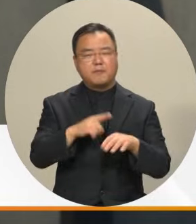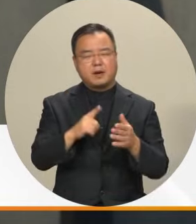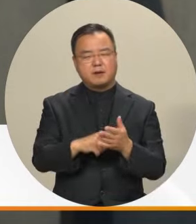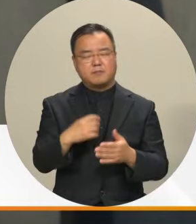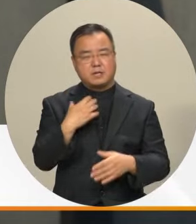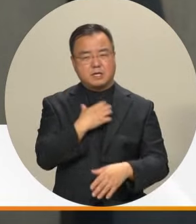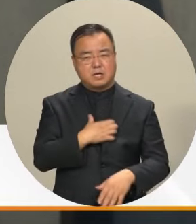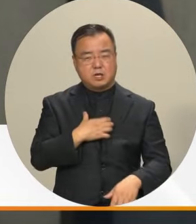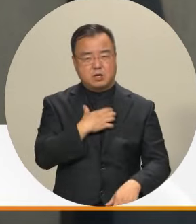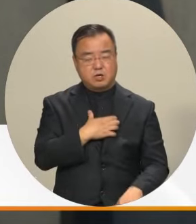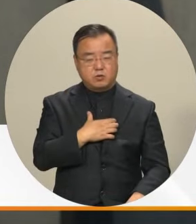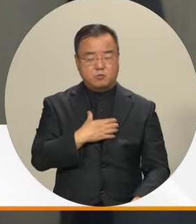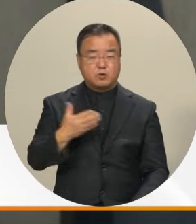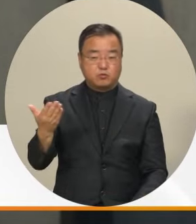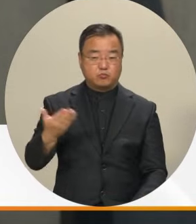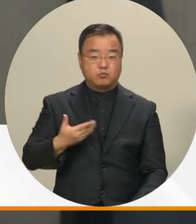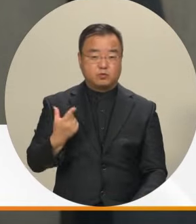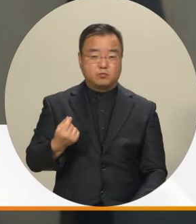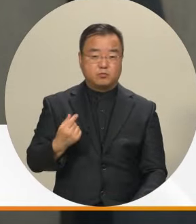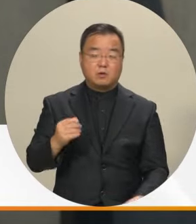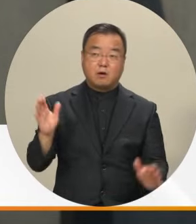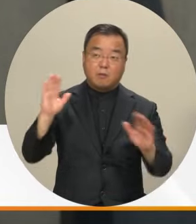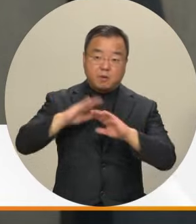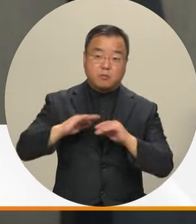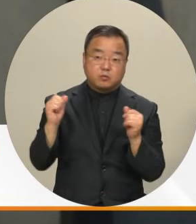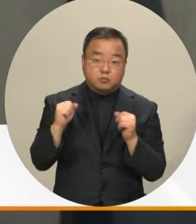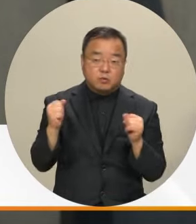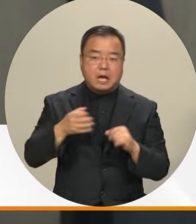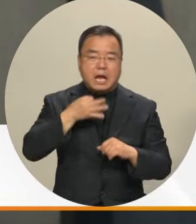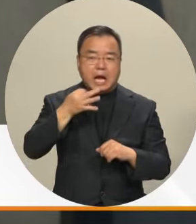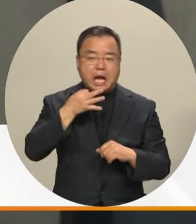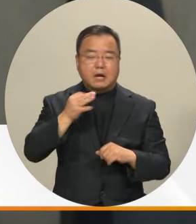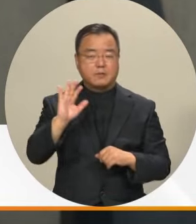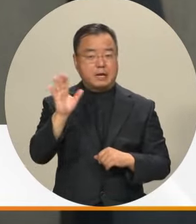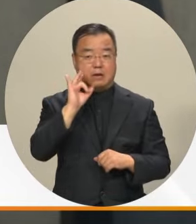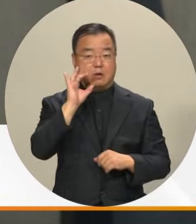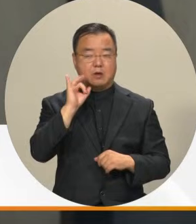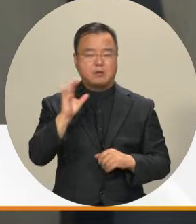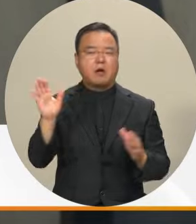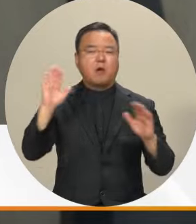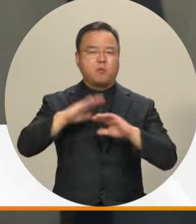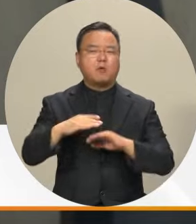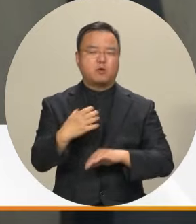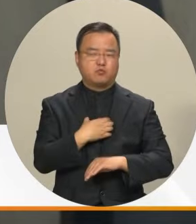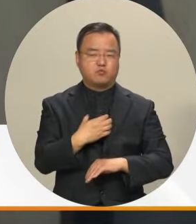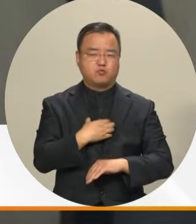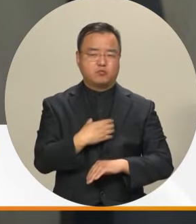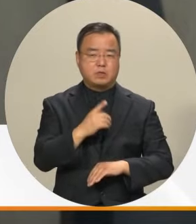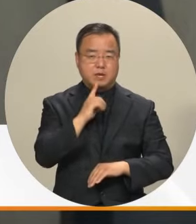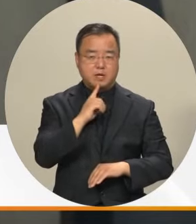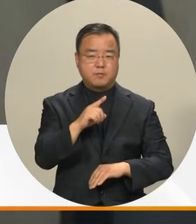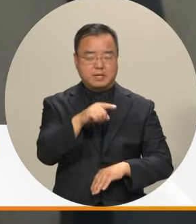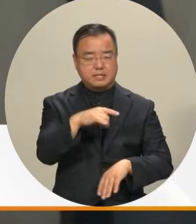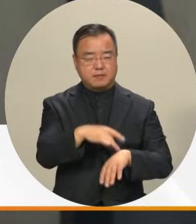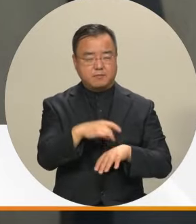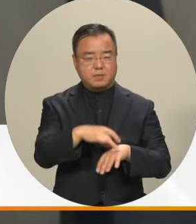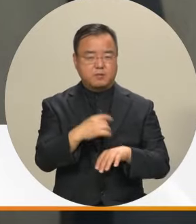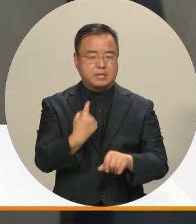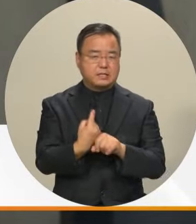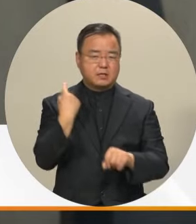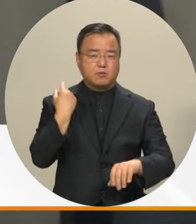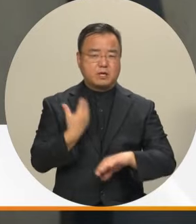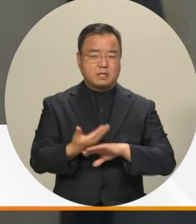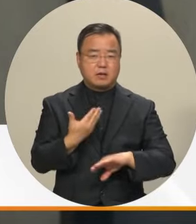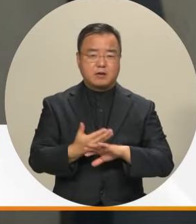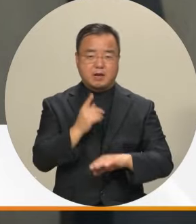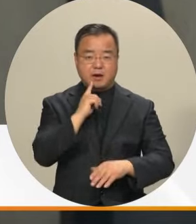걱정 해 주는 거긴 하죠 아 지금 밤에 추워 감기 걸려 어 밤에 위험해네 뼈가 작년의 뼈가 아니야 뭐